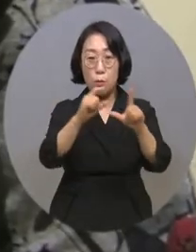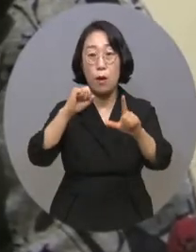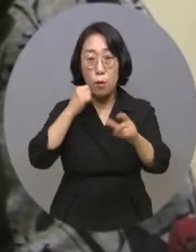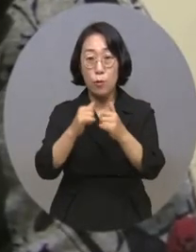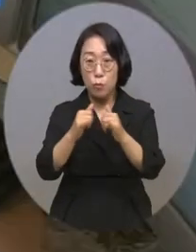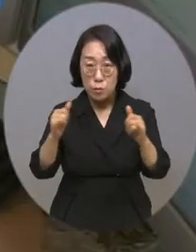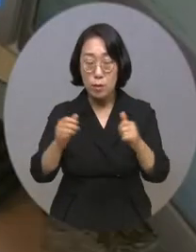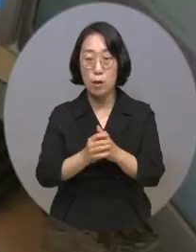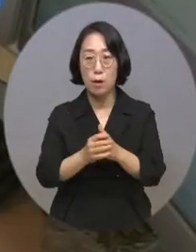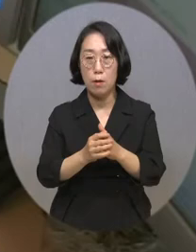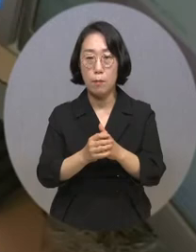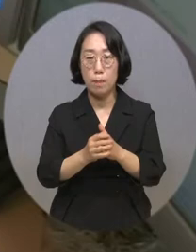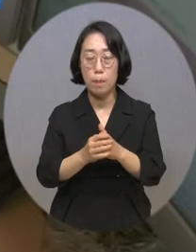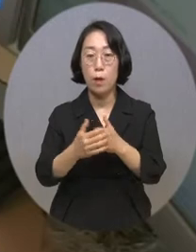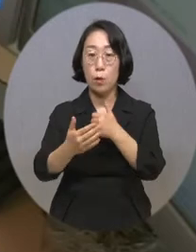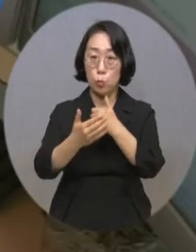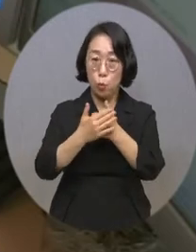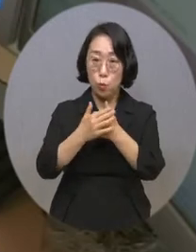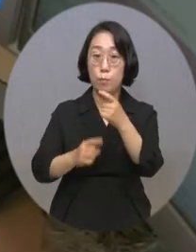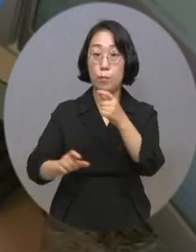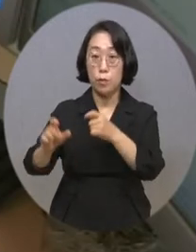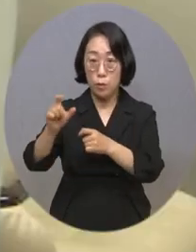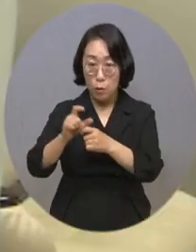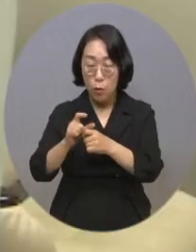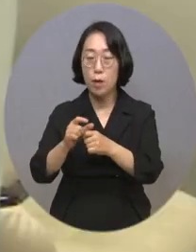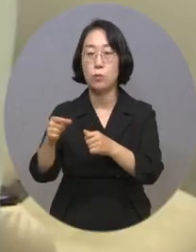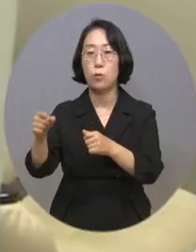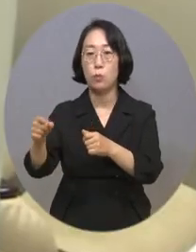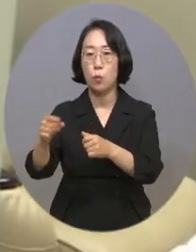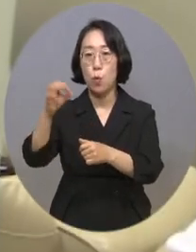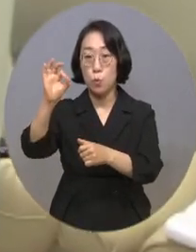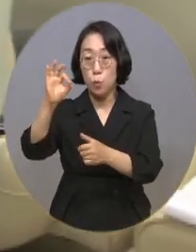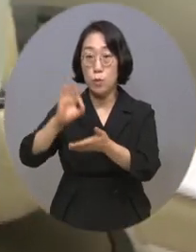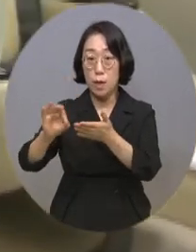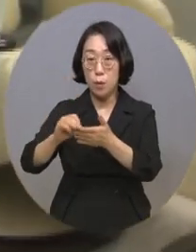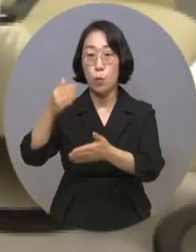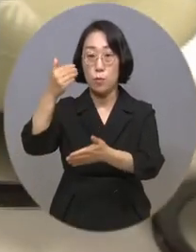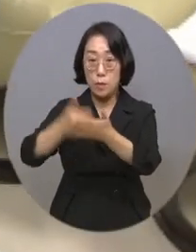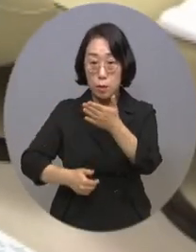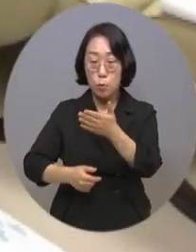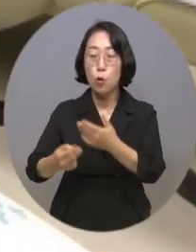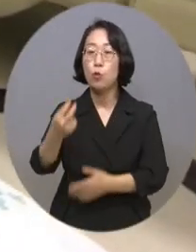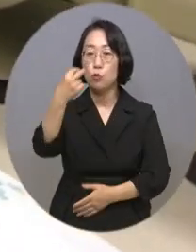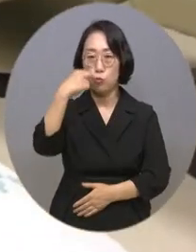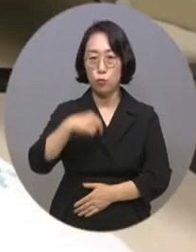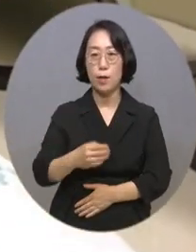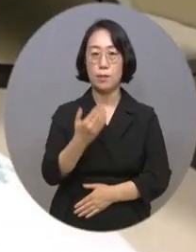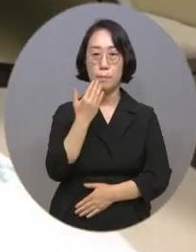공공산후조리원 이용료 감면과 추가 산후조리 지원을 모두 받을 수 있게 됐습니다.